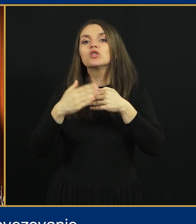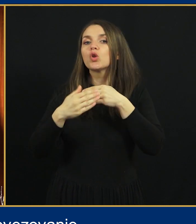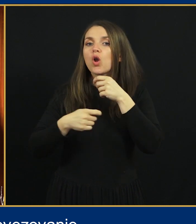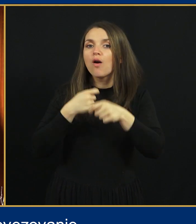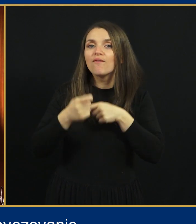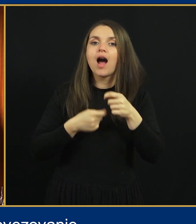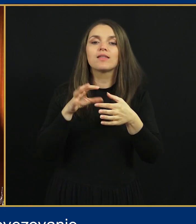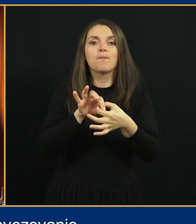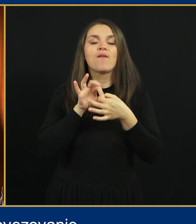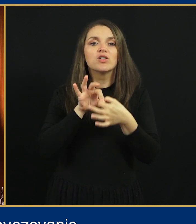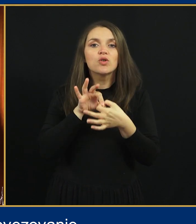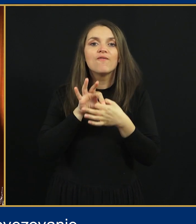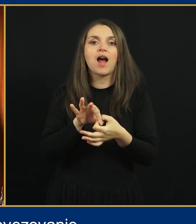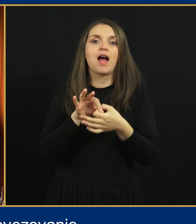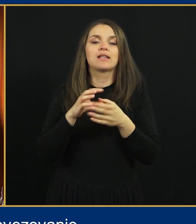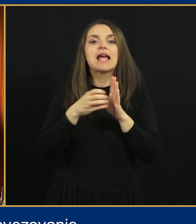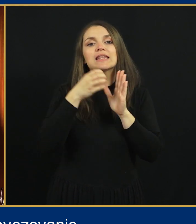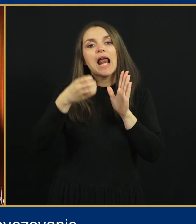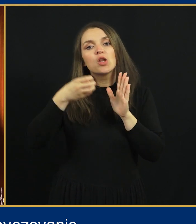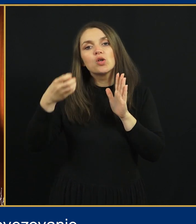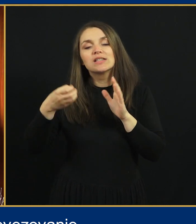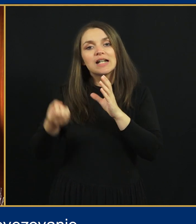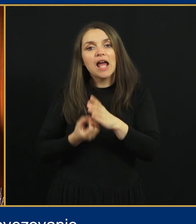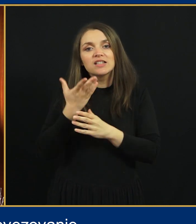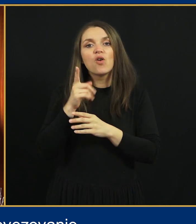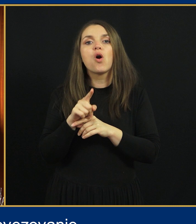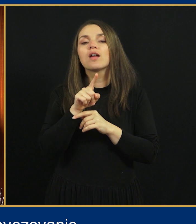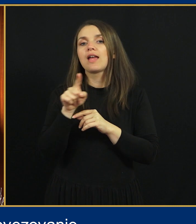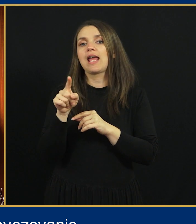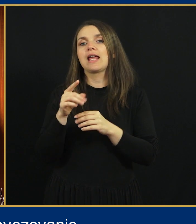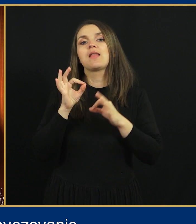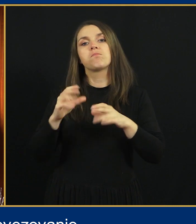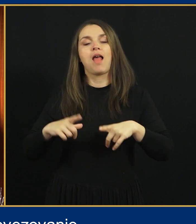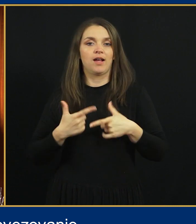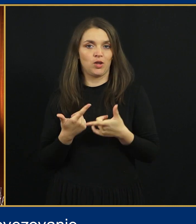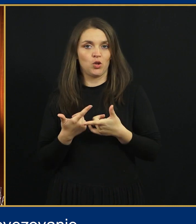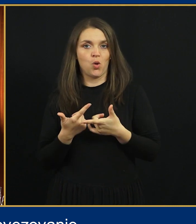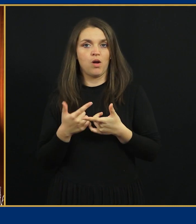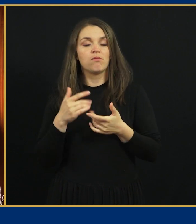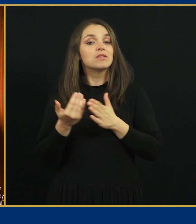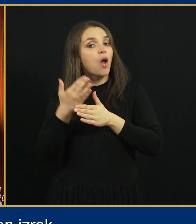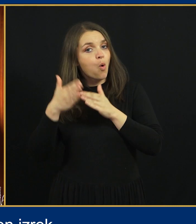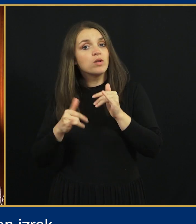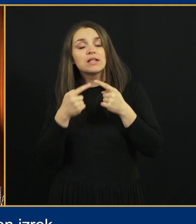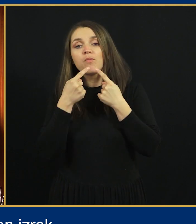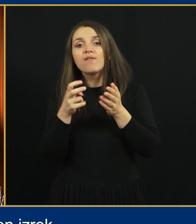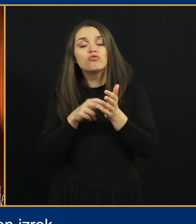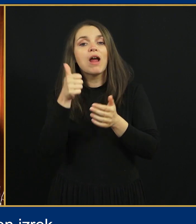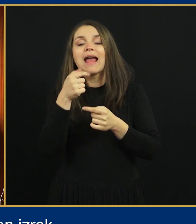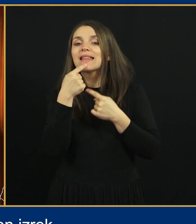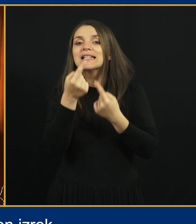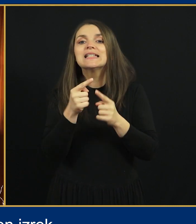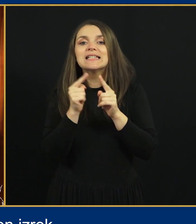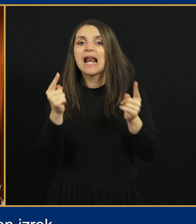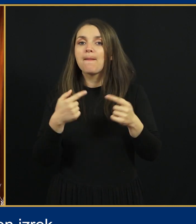v sodelovanje, povezovanje, trajnostni razvoj in blaginjo. In naj za konec povem še